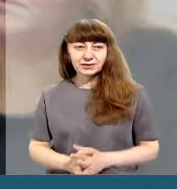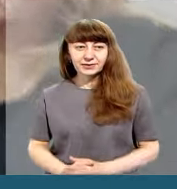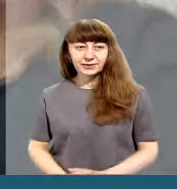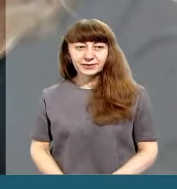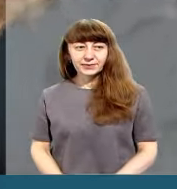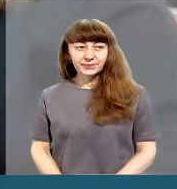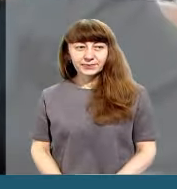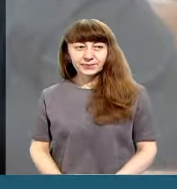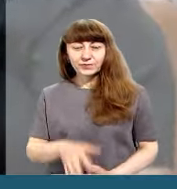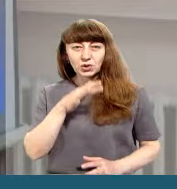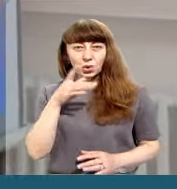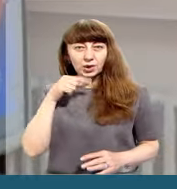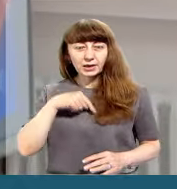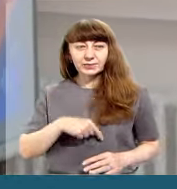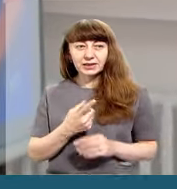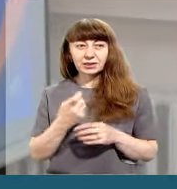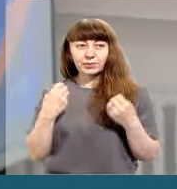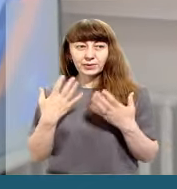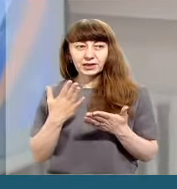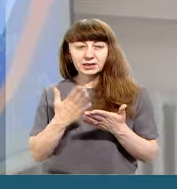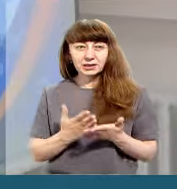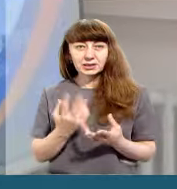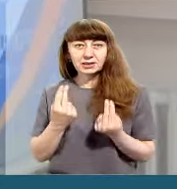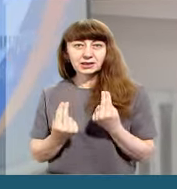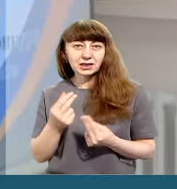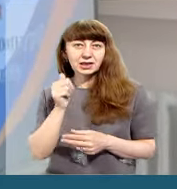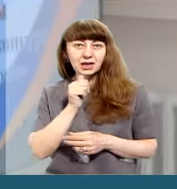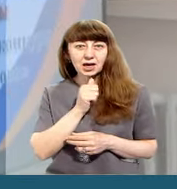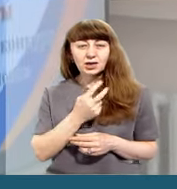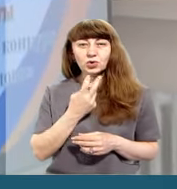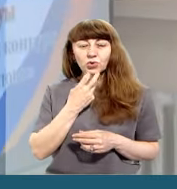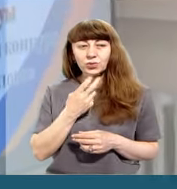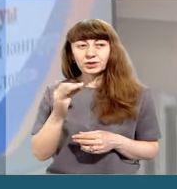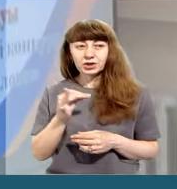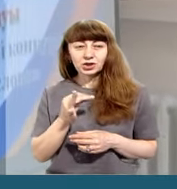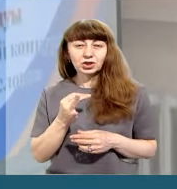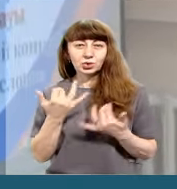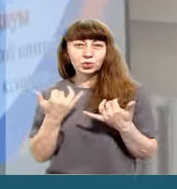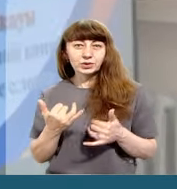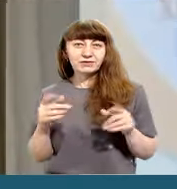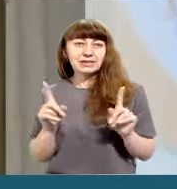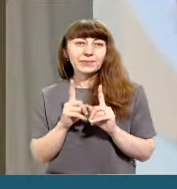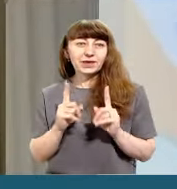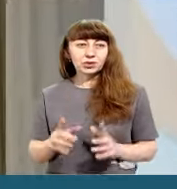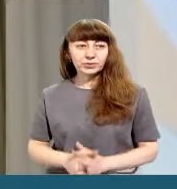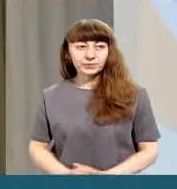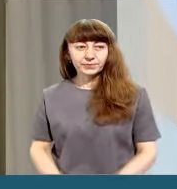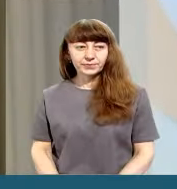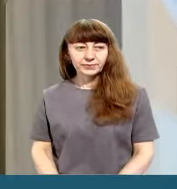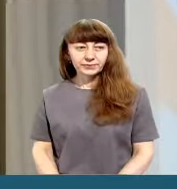амплитудой эмоций. На этом празднике слова есть место игре, тайне, юмору и даже зажигательным мелодиям.